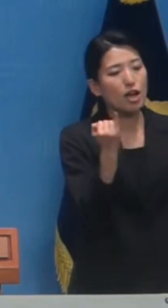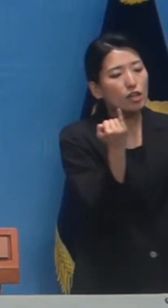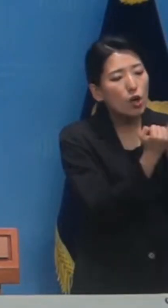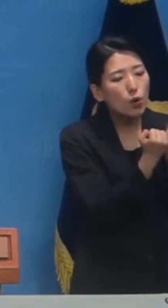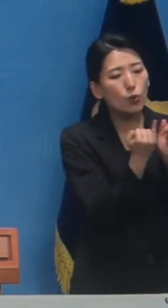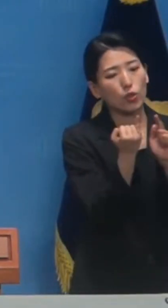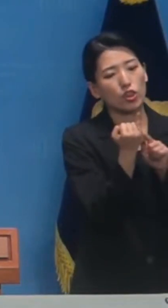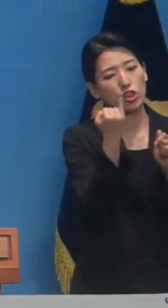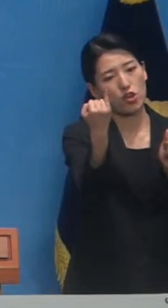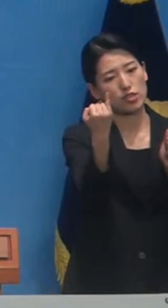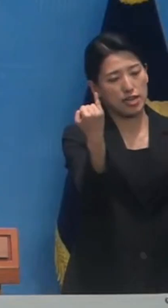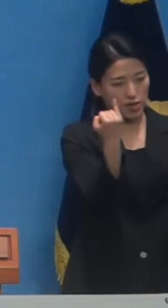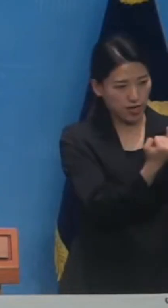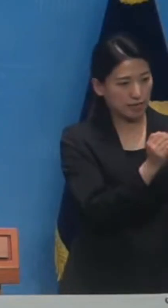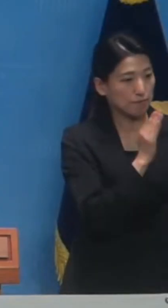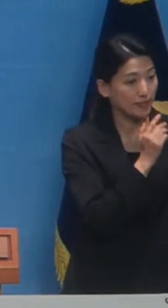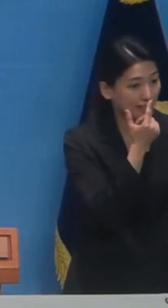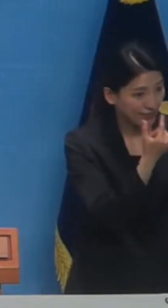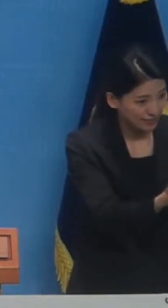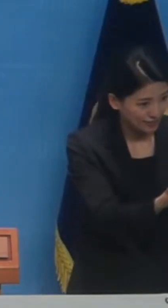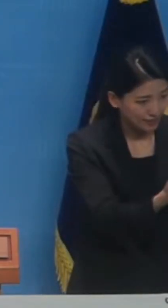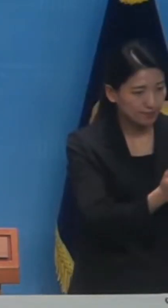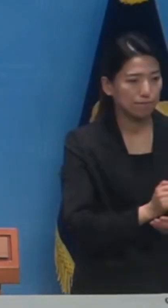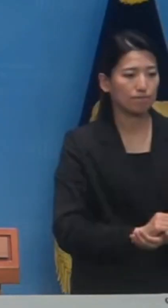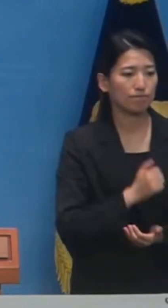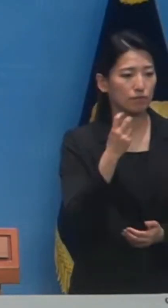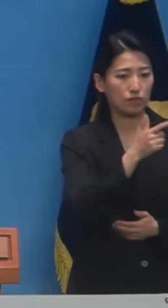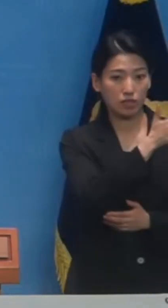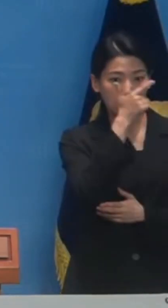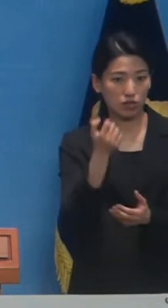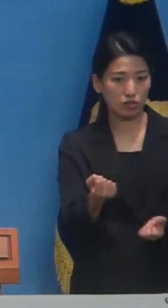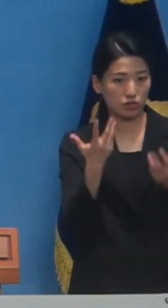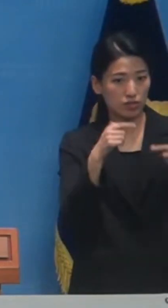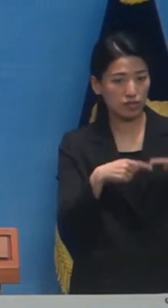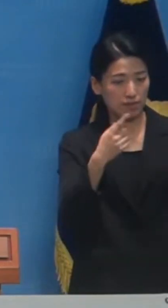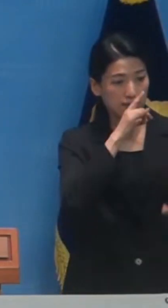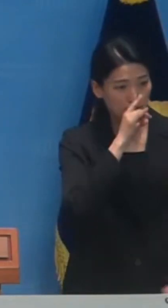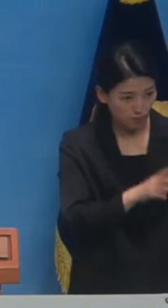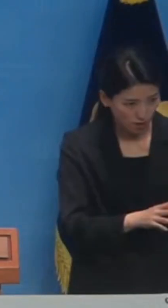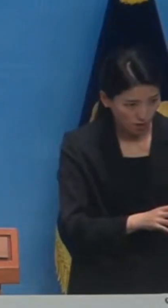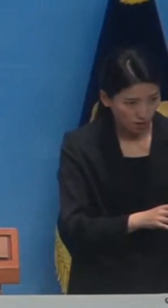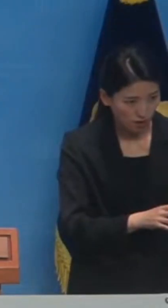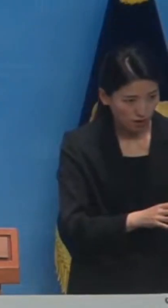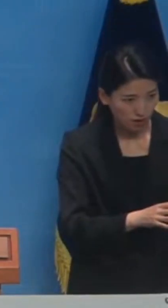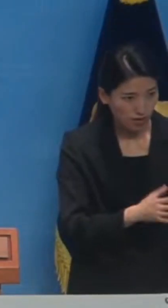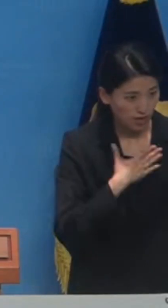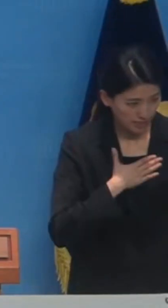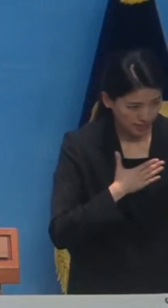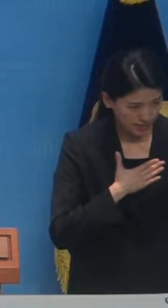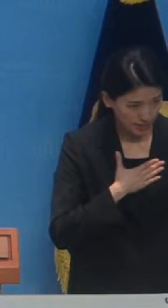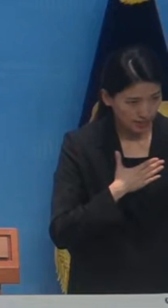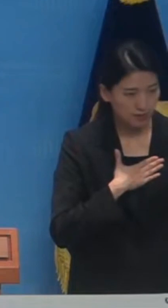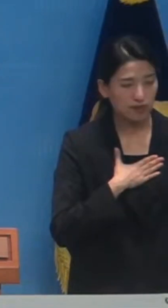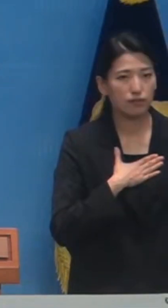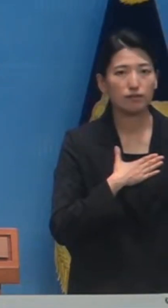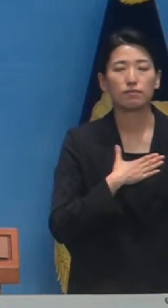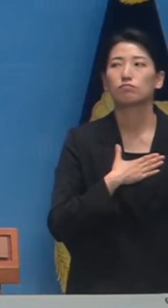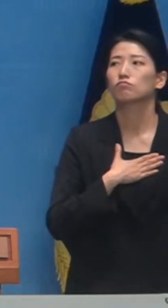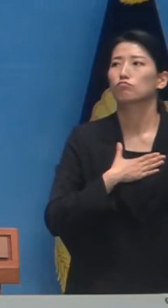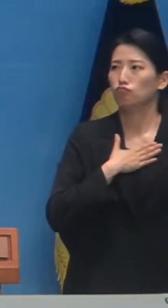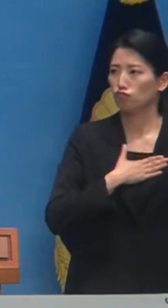때, 그리고 성전환을 반대하거나 퀴어축제 참가를 막았을 때 아이가 학교에 가서 이런 부모의